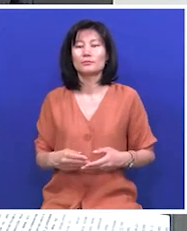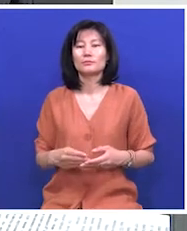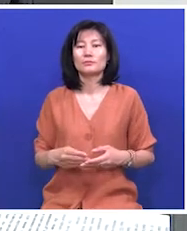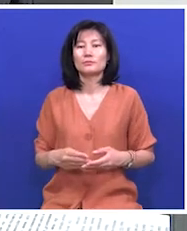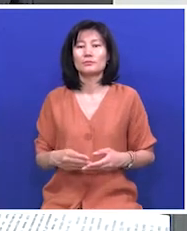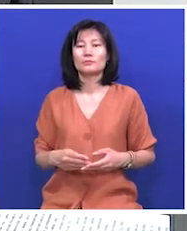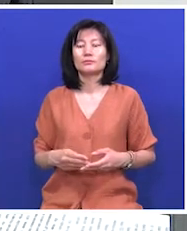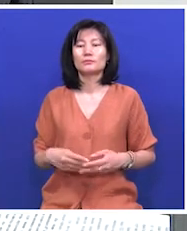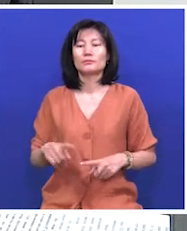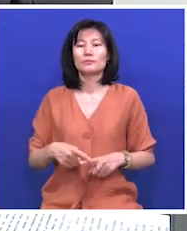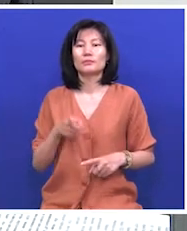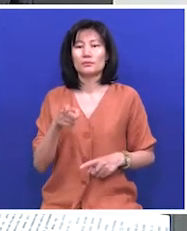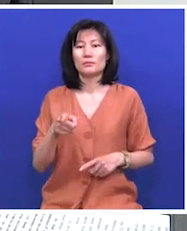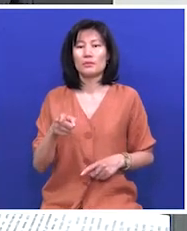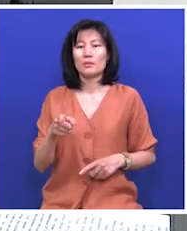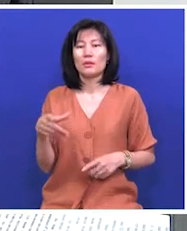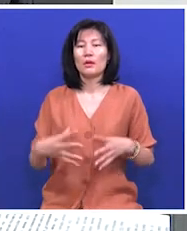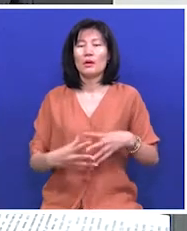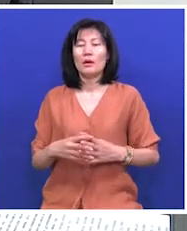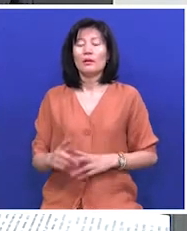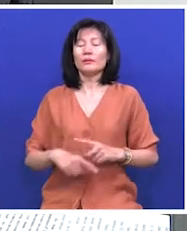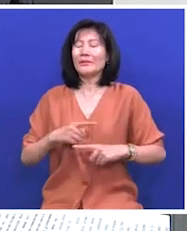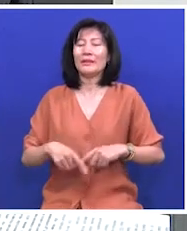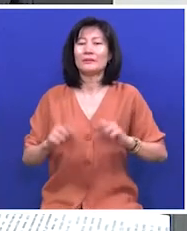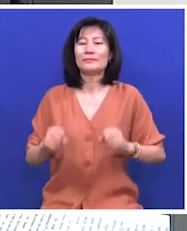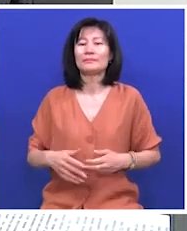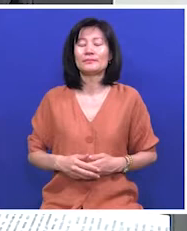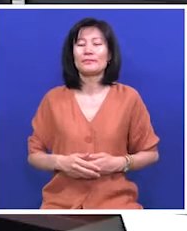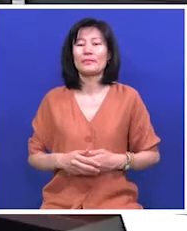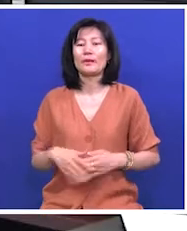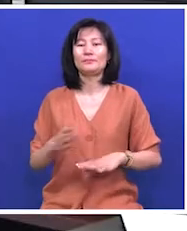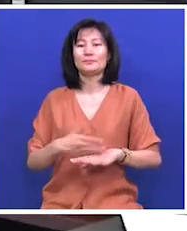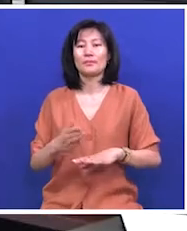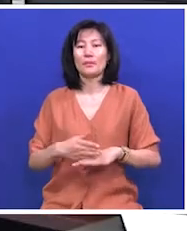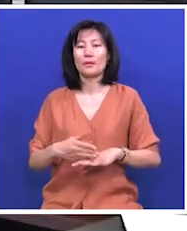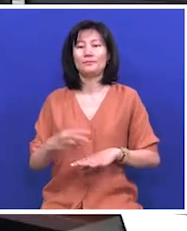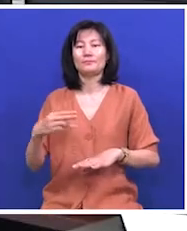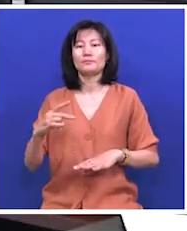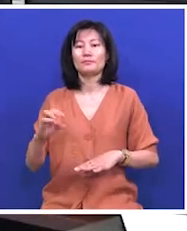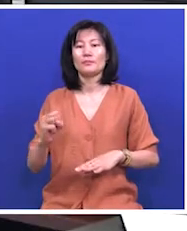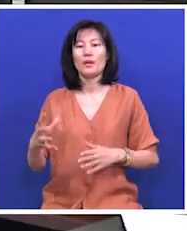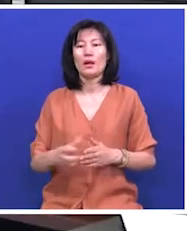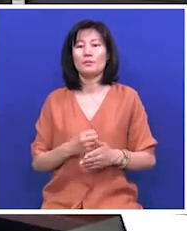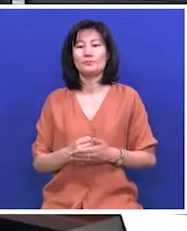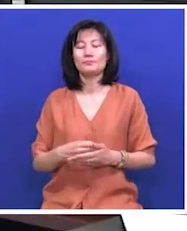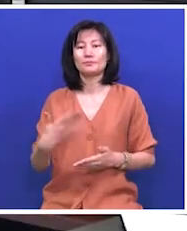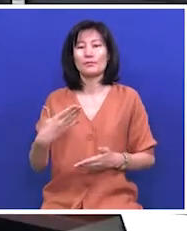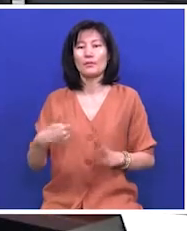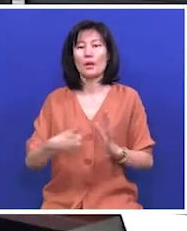өндірушілерге, мыңнан астам ауыл шаруашылық тауар өндірушілерге таратылды. Несиені алудың талаптары бұл